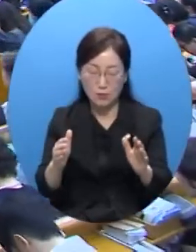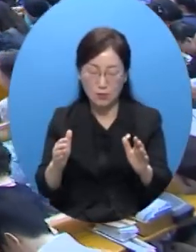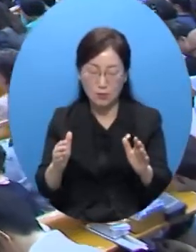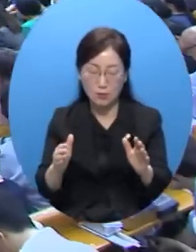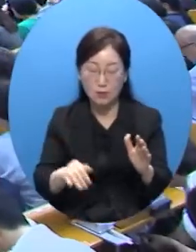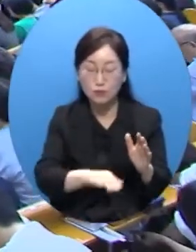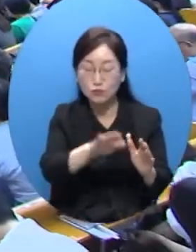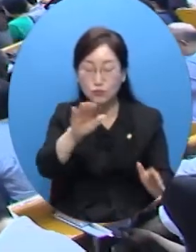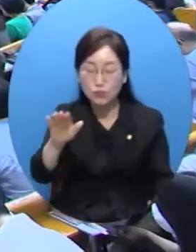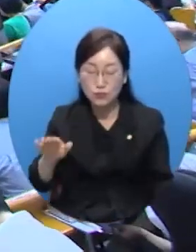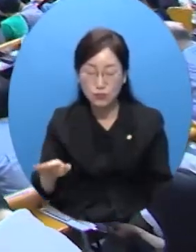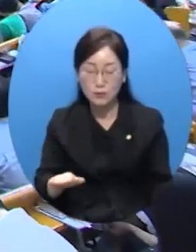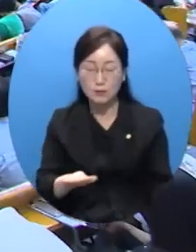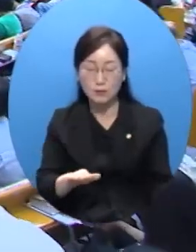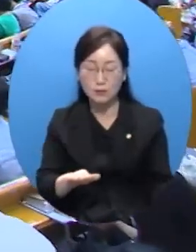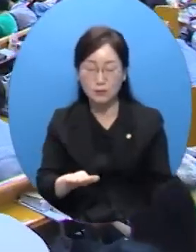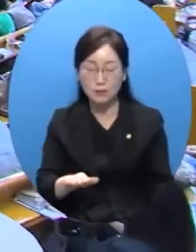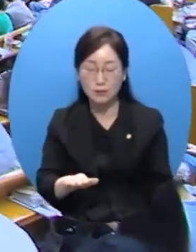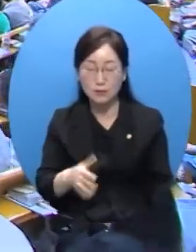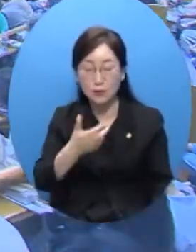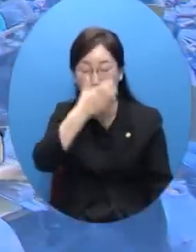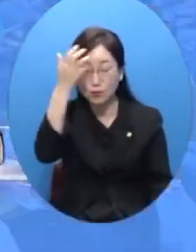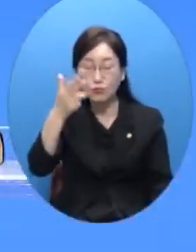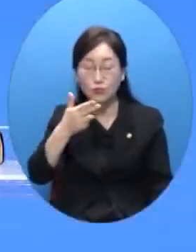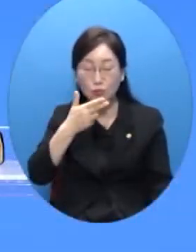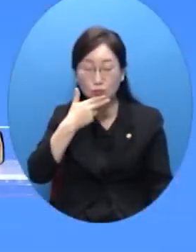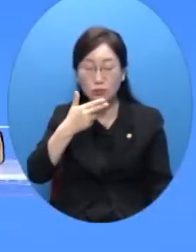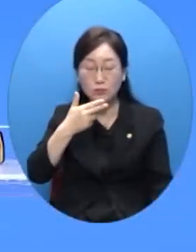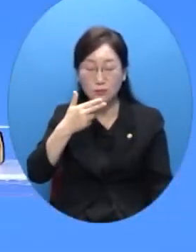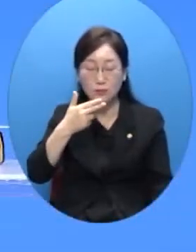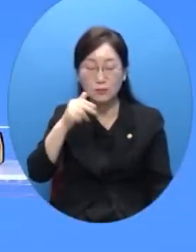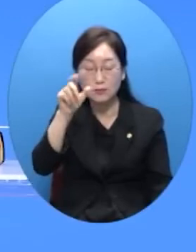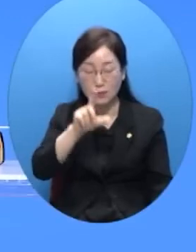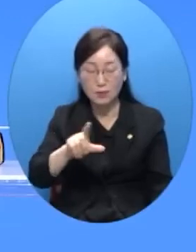우리가 꿈이 없이 살아가는